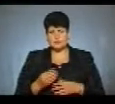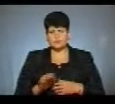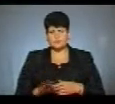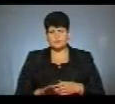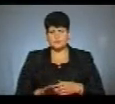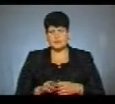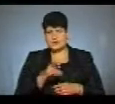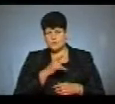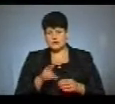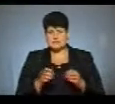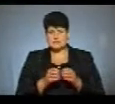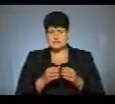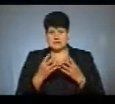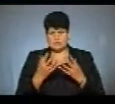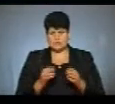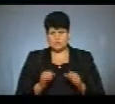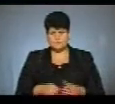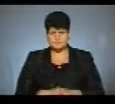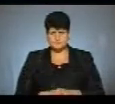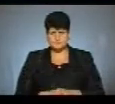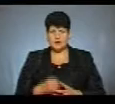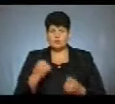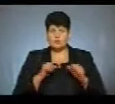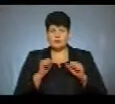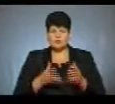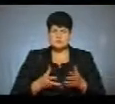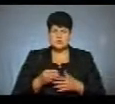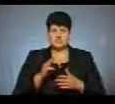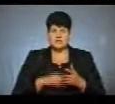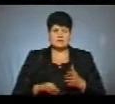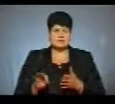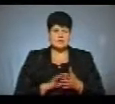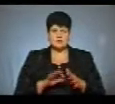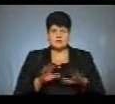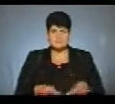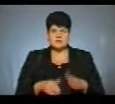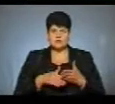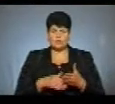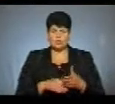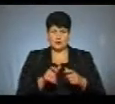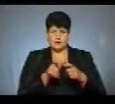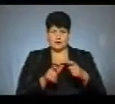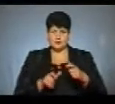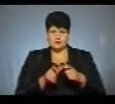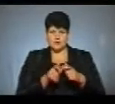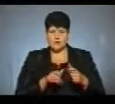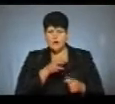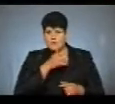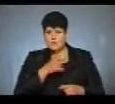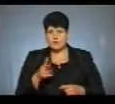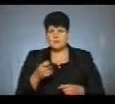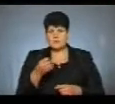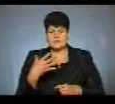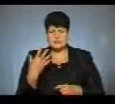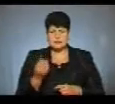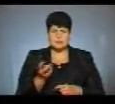На протязі 10 днів. Водії можуть сплатити штраф одразу на місці за допомогою терміналу або протягом 15 днів